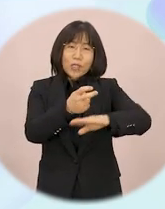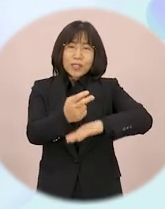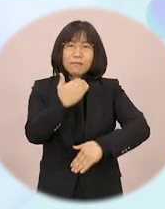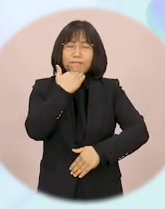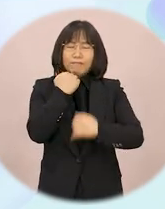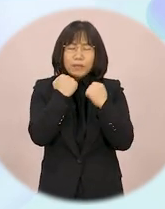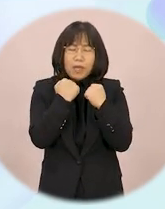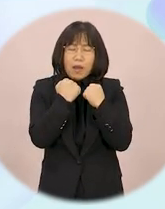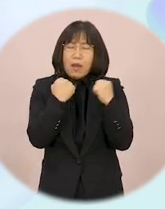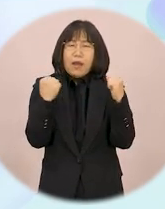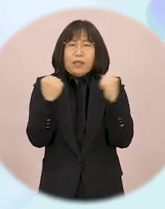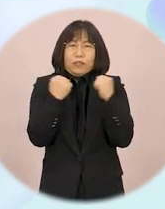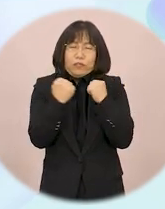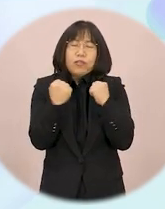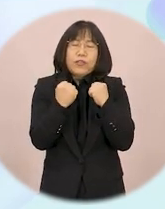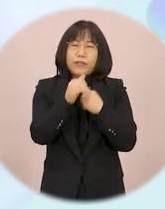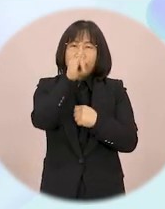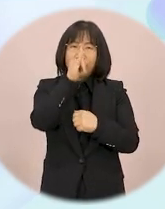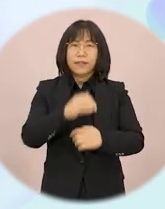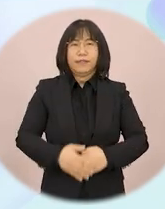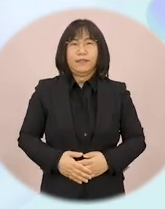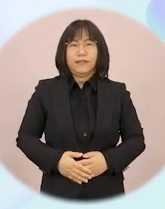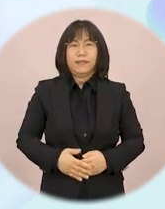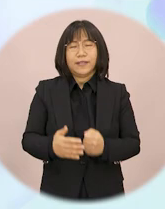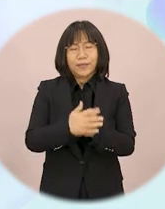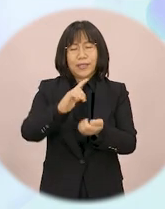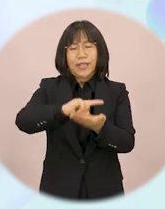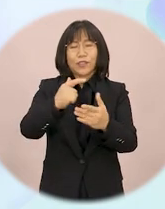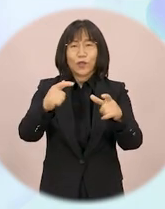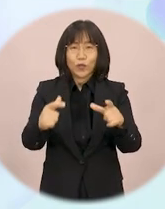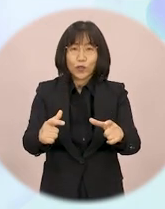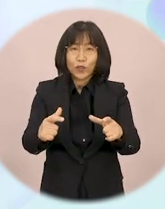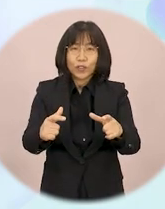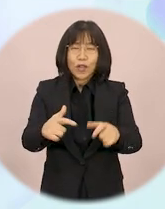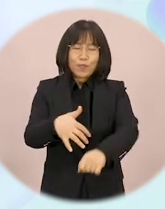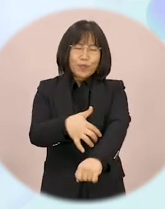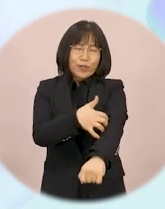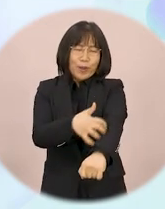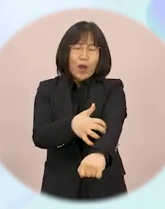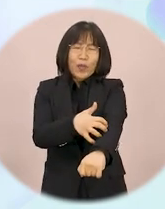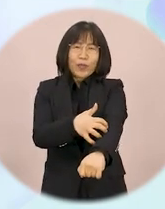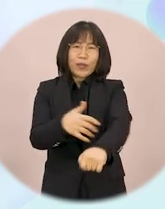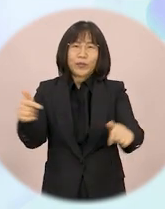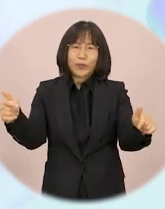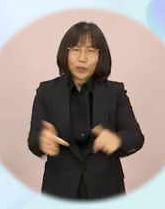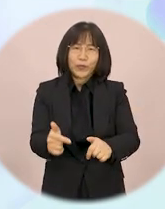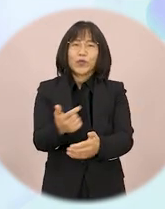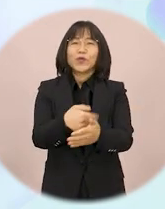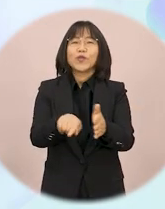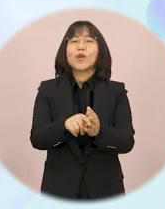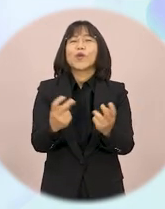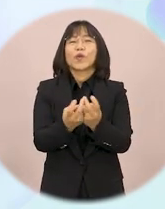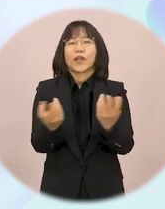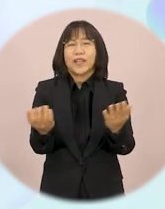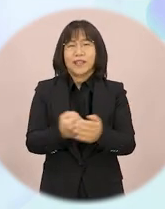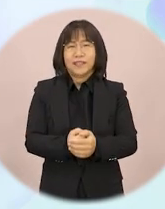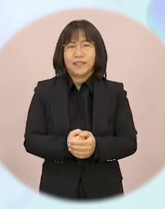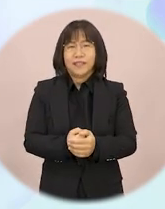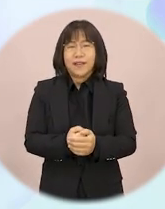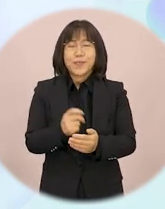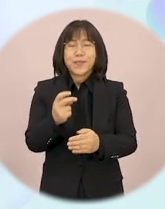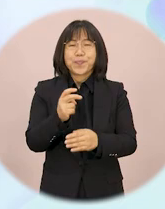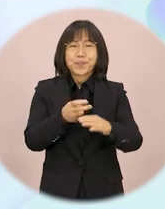겨울철 버스를 기다리다 보면 추울 때가 있는데요. 강서구가 이런 구민들의 불편을 해소하기 위해 버스